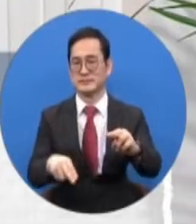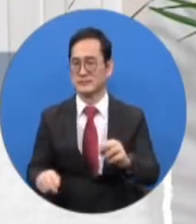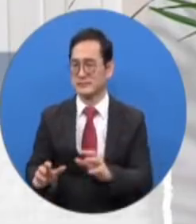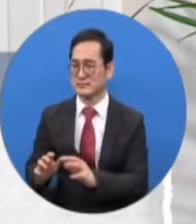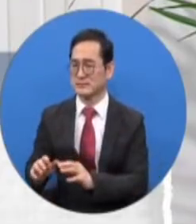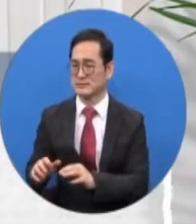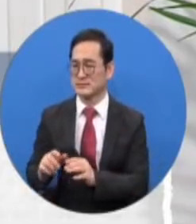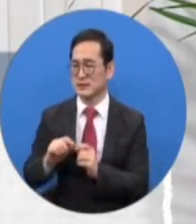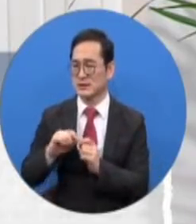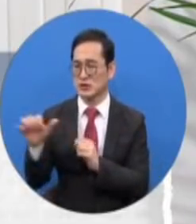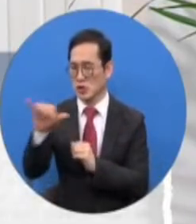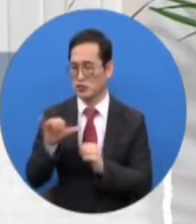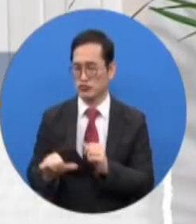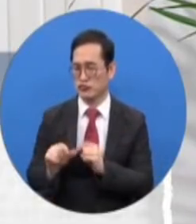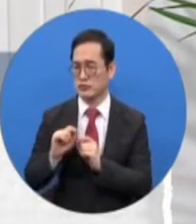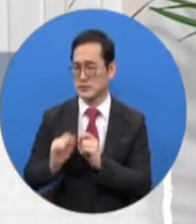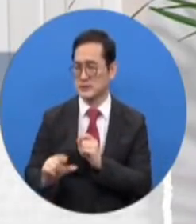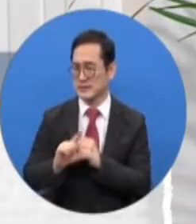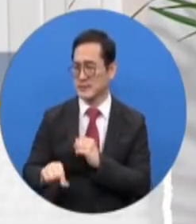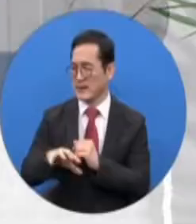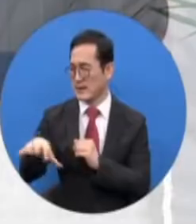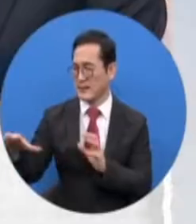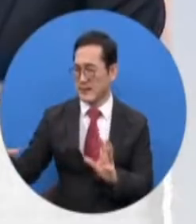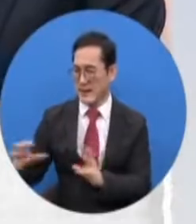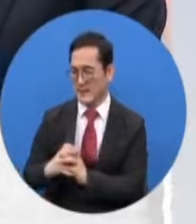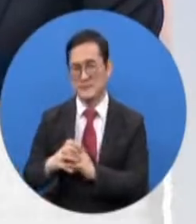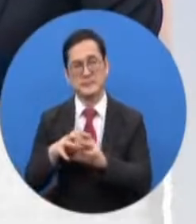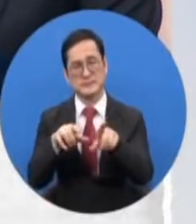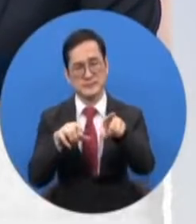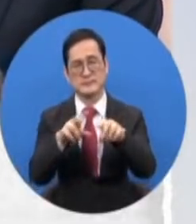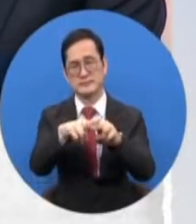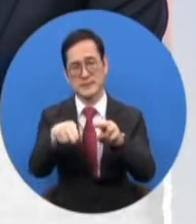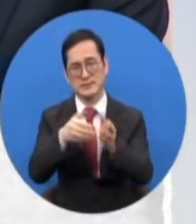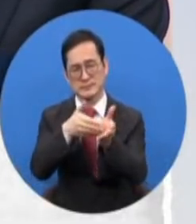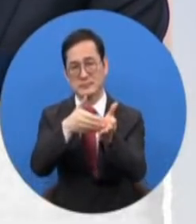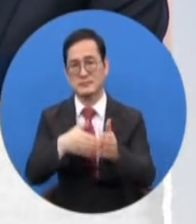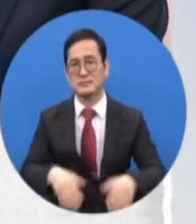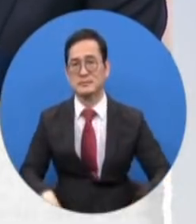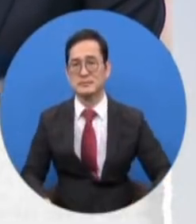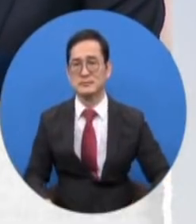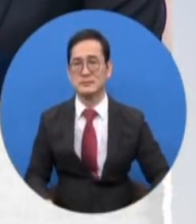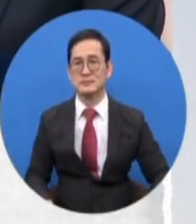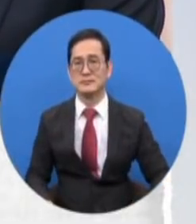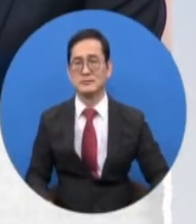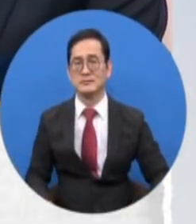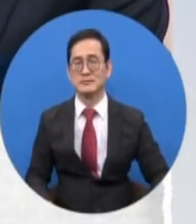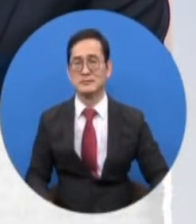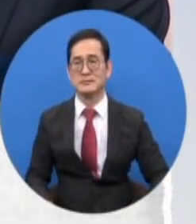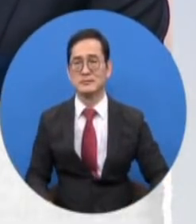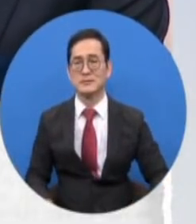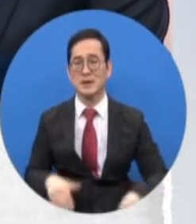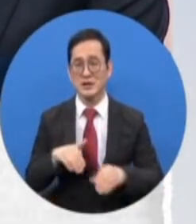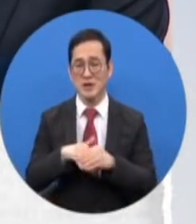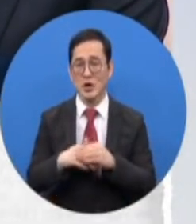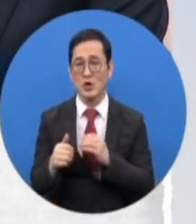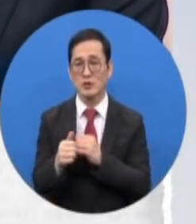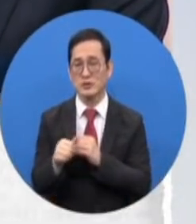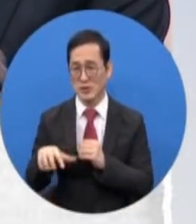상임위원들이 집단행동을 통해서 나타났다는 예. 겁니다. 그런데 선관위가 집단행동을 보인 게 이번이 두 번째입니다. 첫 번째가 바로